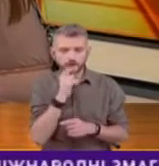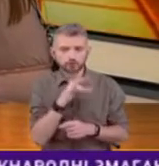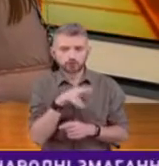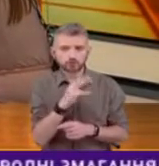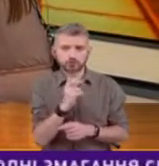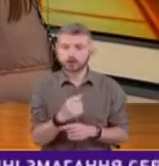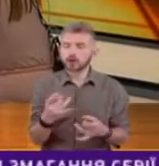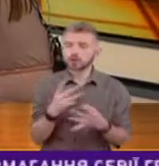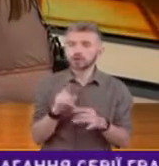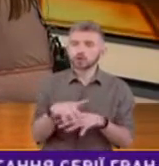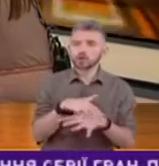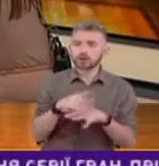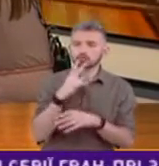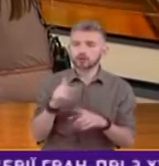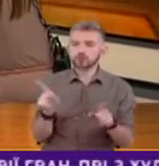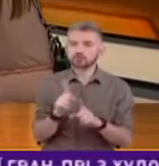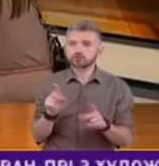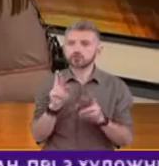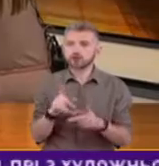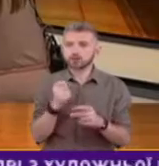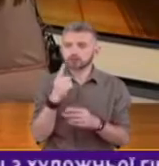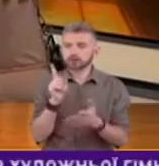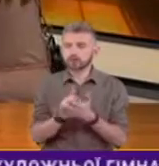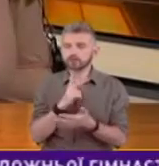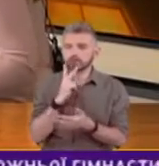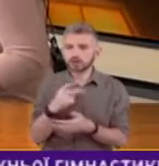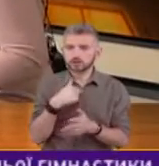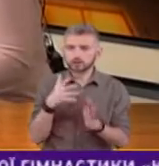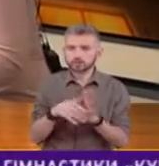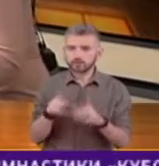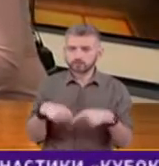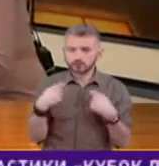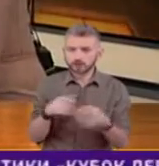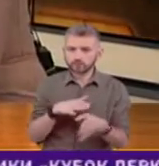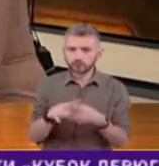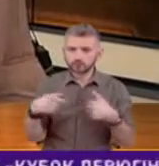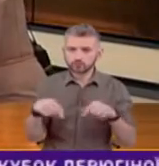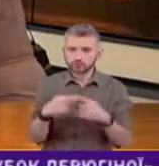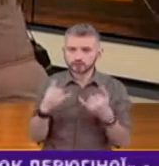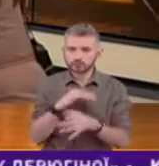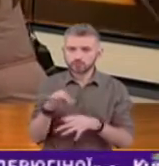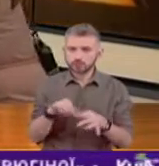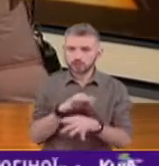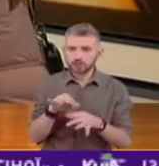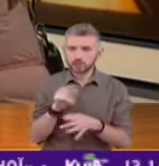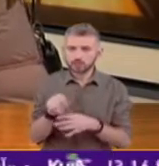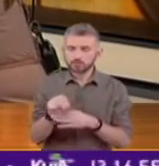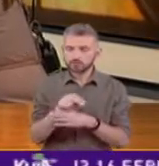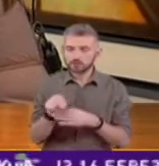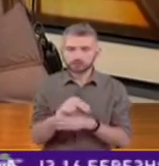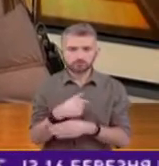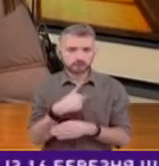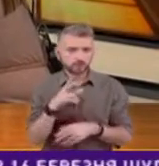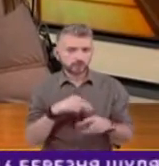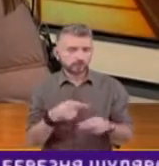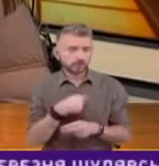яке бачення у громади зараз, яким чином цей парк має виглядати? Я так розумію, що ви передали його виконавчому органу, і зараз проєкт якраз з цими правками робиться. Ми сподіваємося, що нас